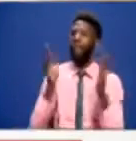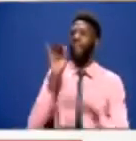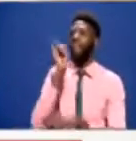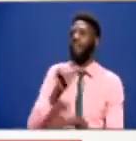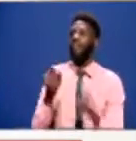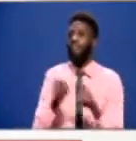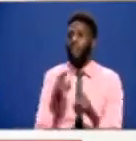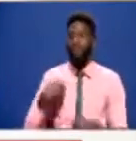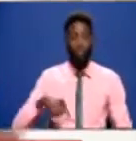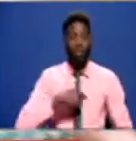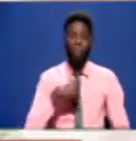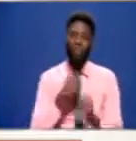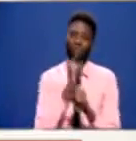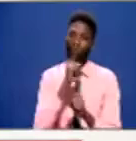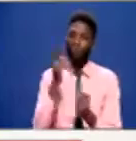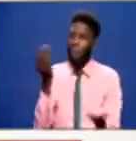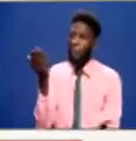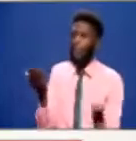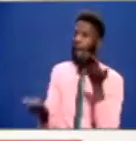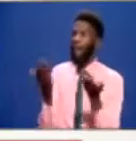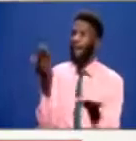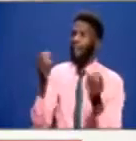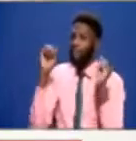keep that balance, not just